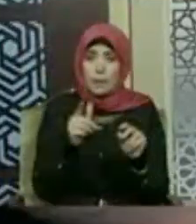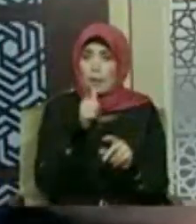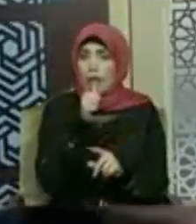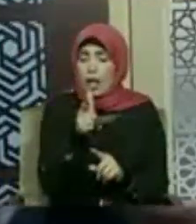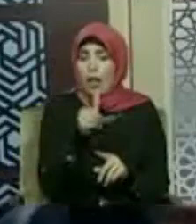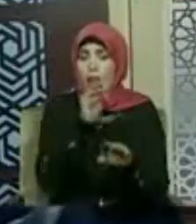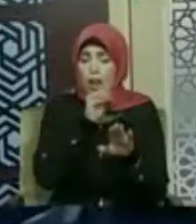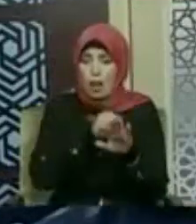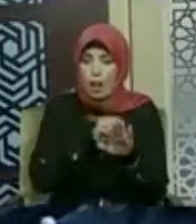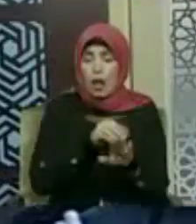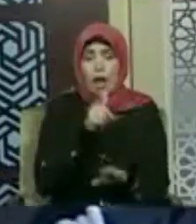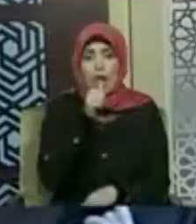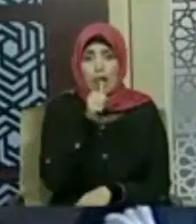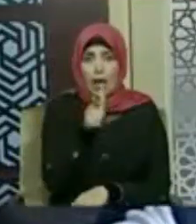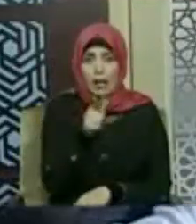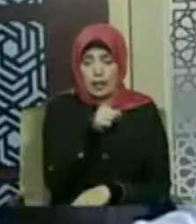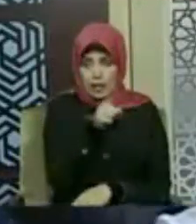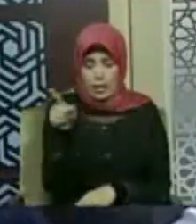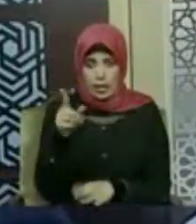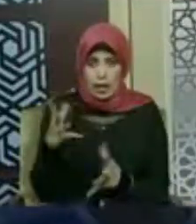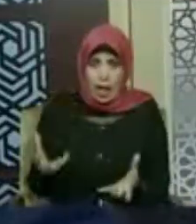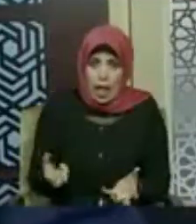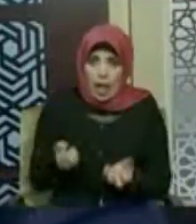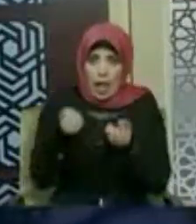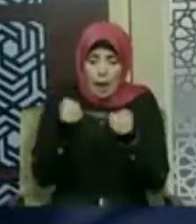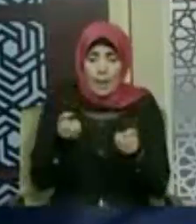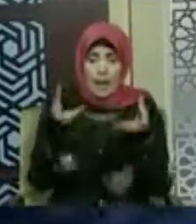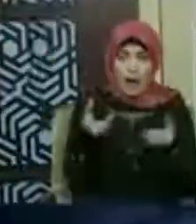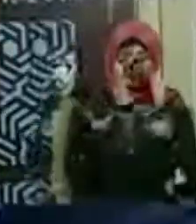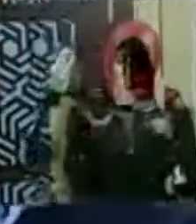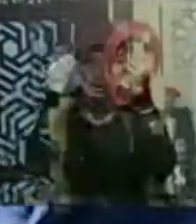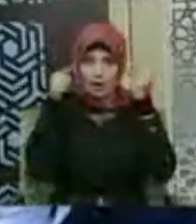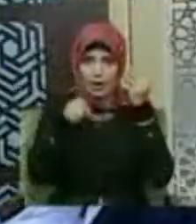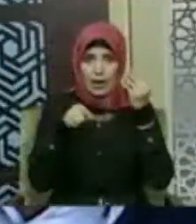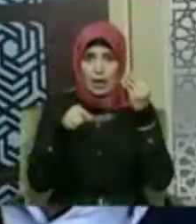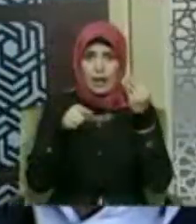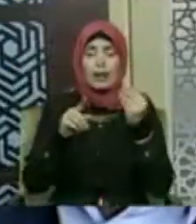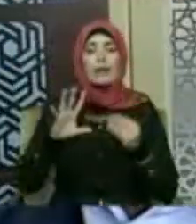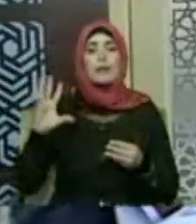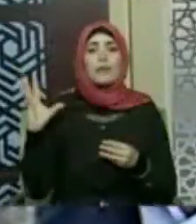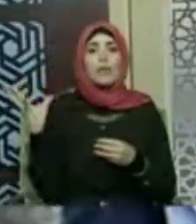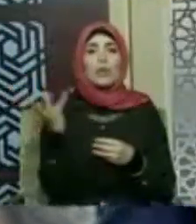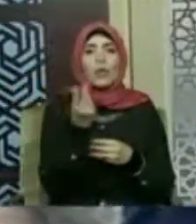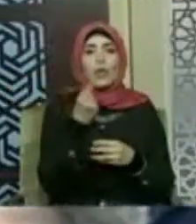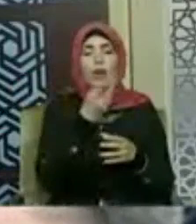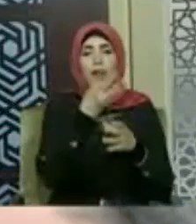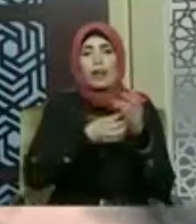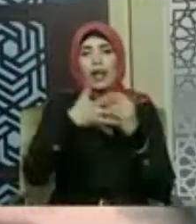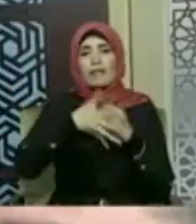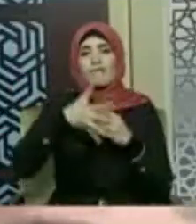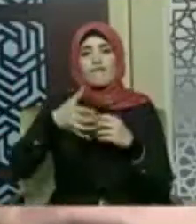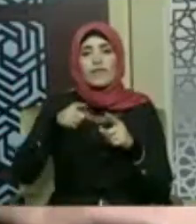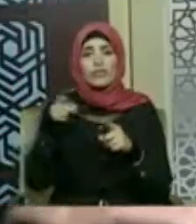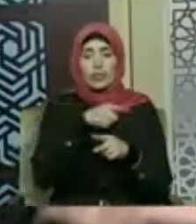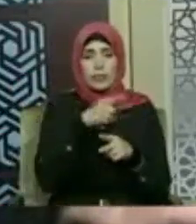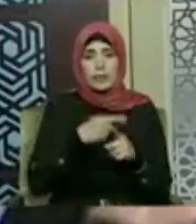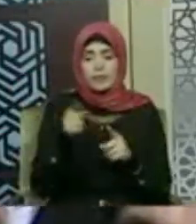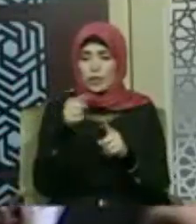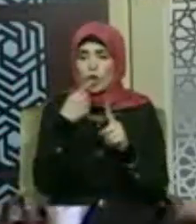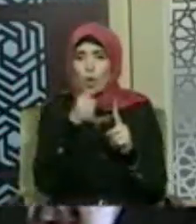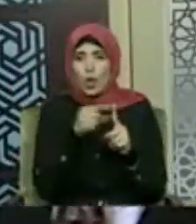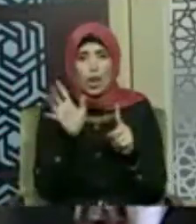عندما قال يحمل هذا العلم من كل خلف عدوله، ينفون